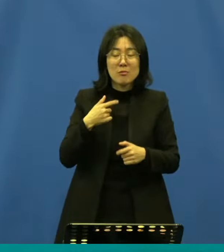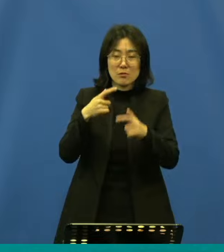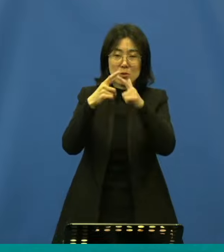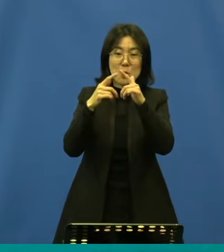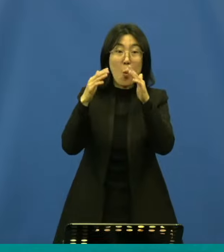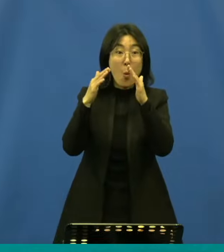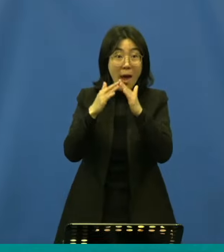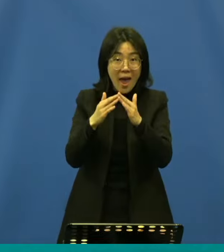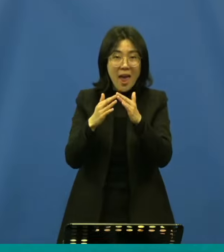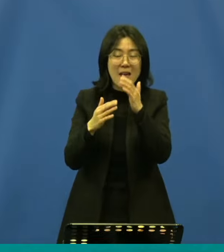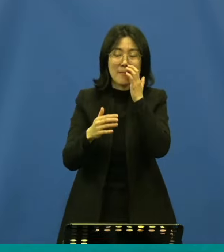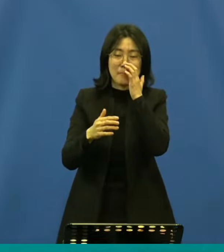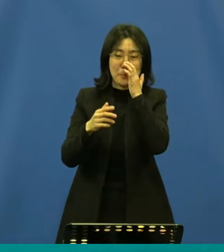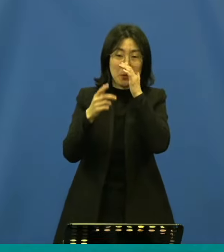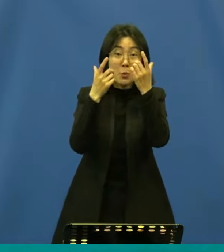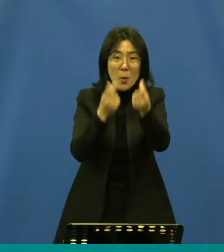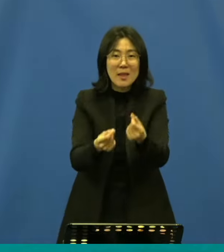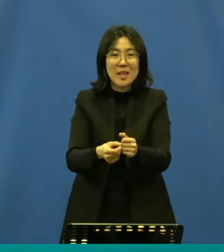이게 열등감입니다.